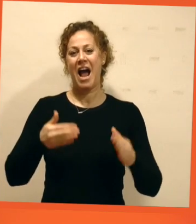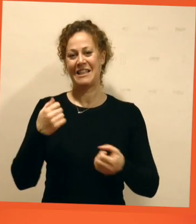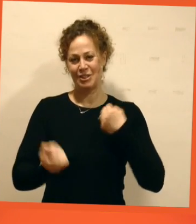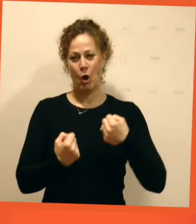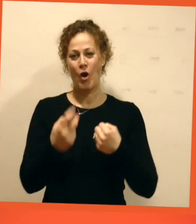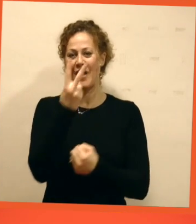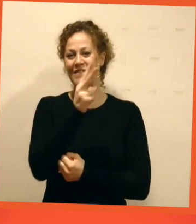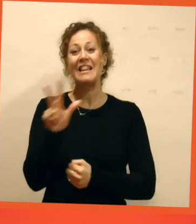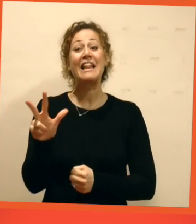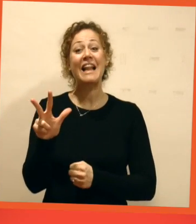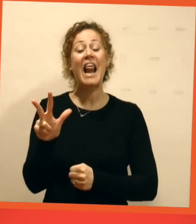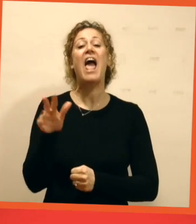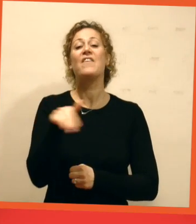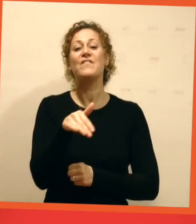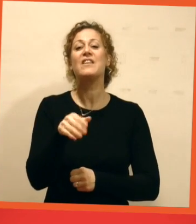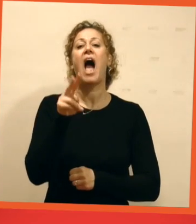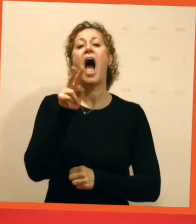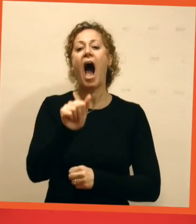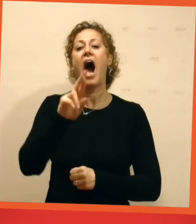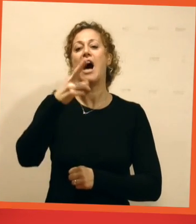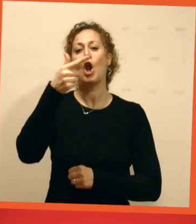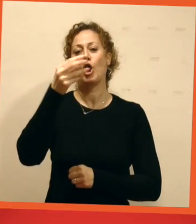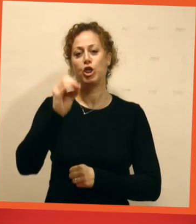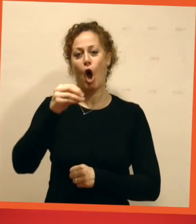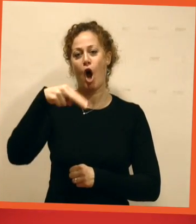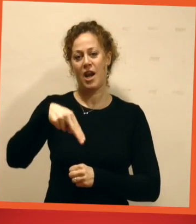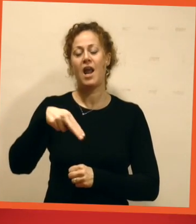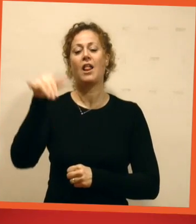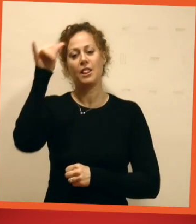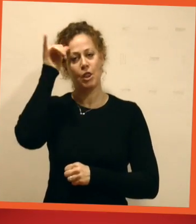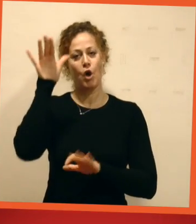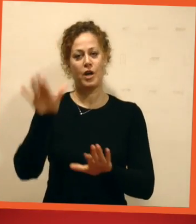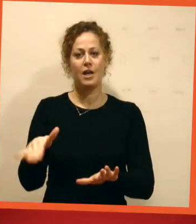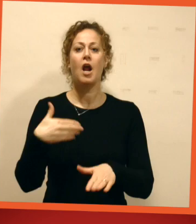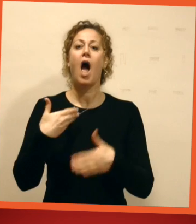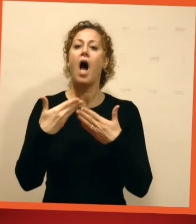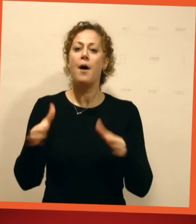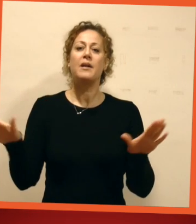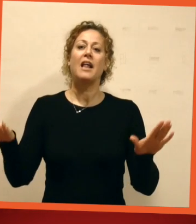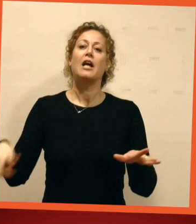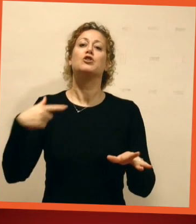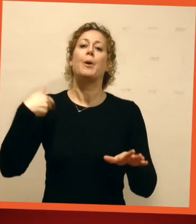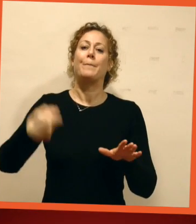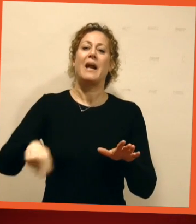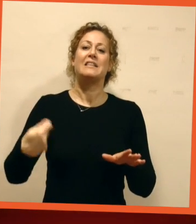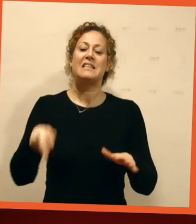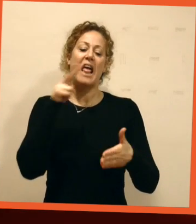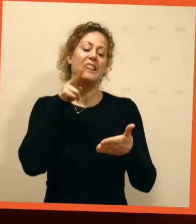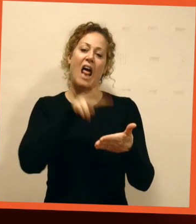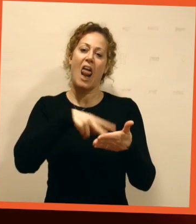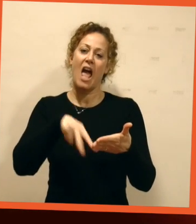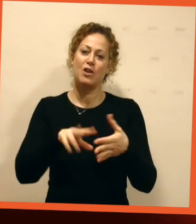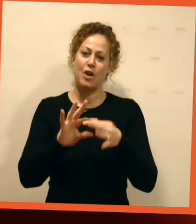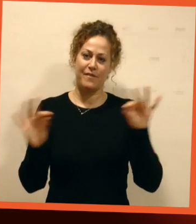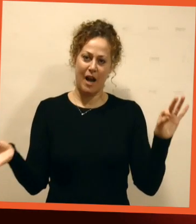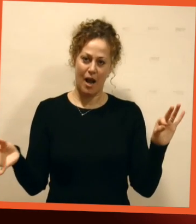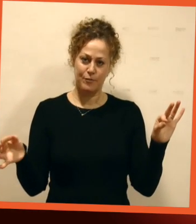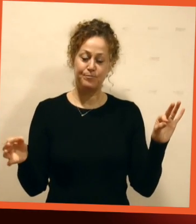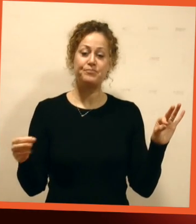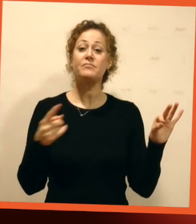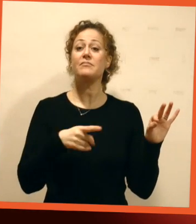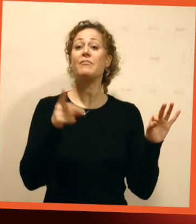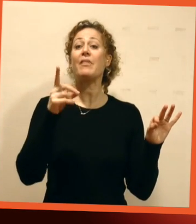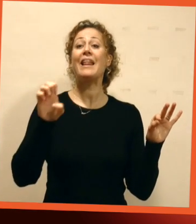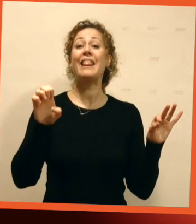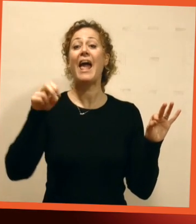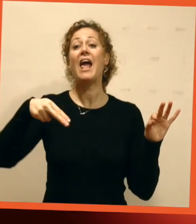mercoledì prossimo. Lascio la lettura, vogliamo sapere, al presidente. Di Neruda: